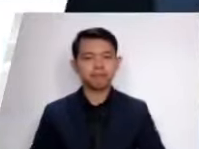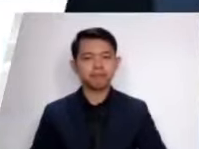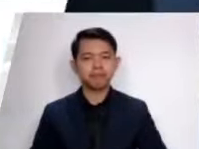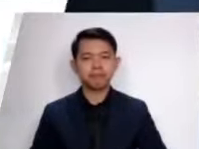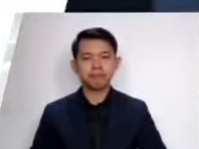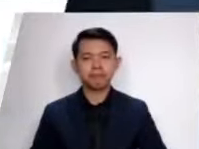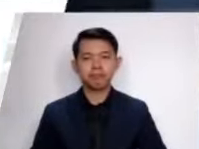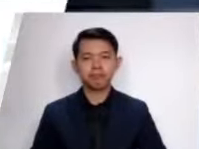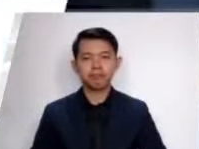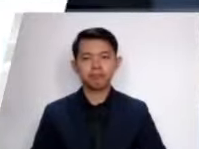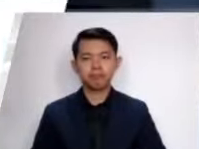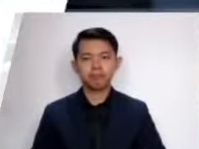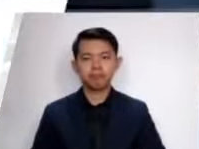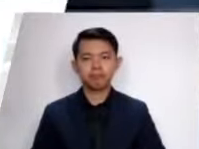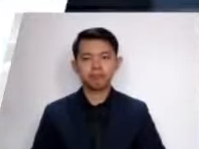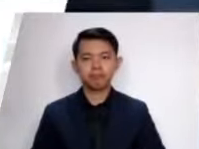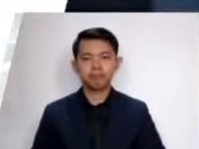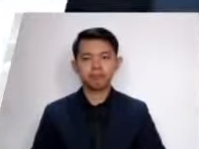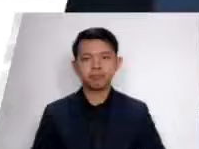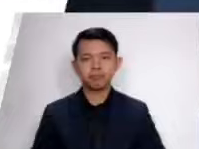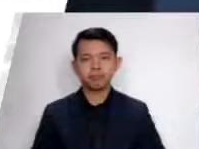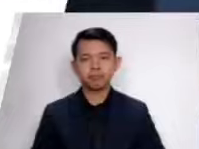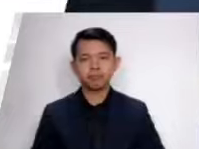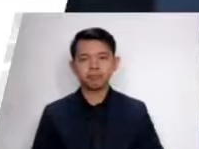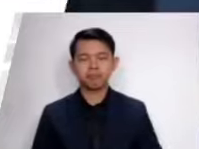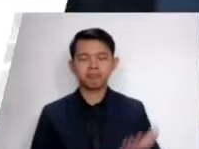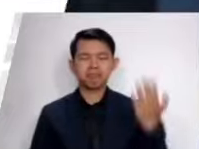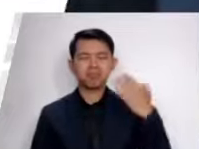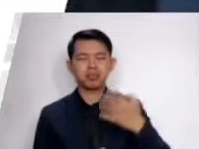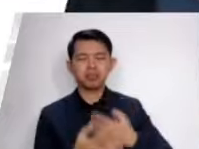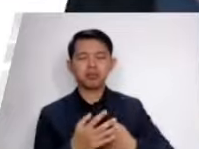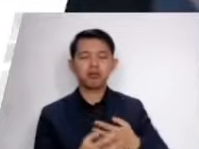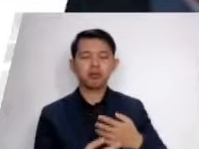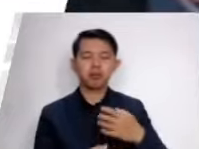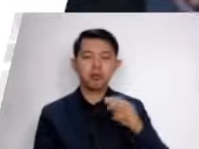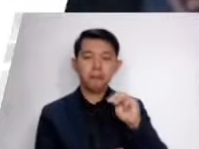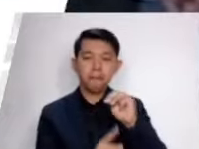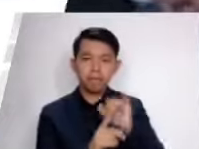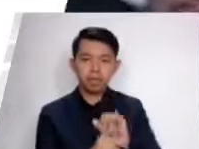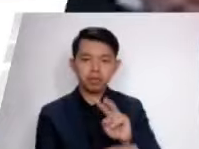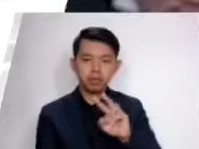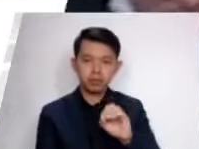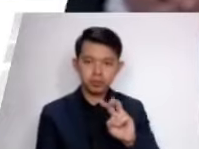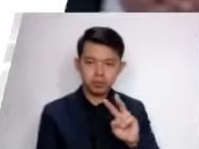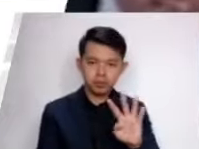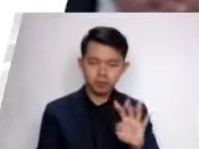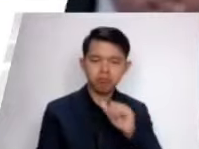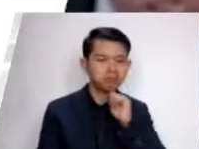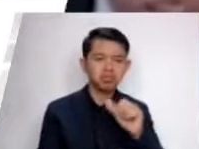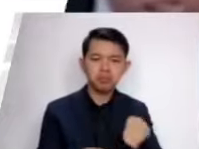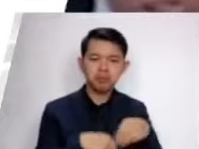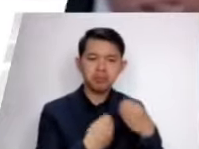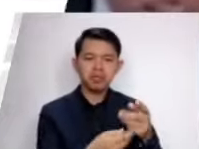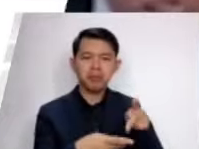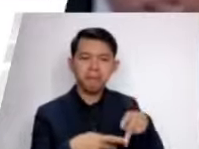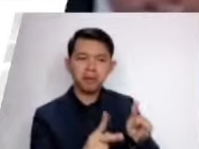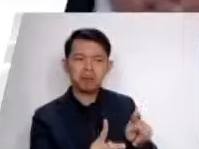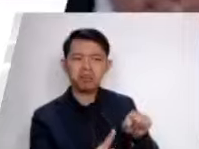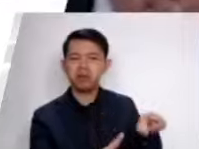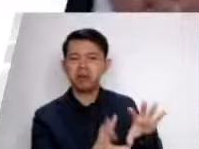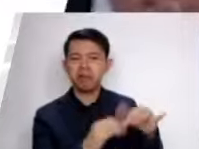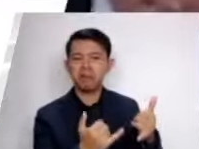As of 2024, alata pong inisyong permit king Lucky South